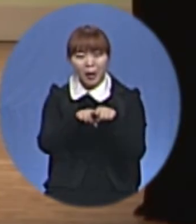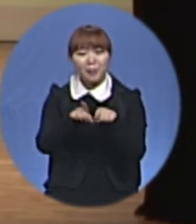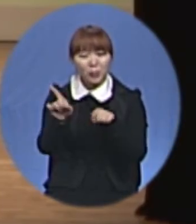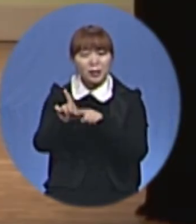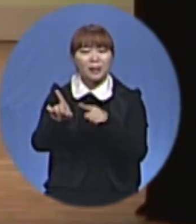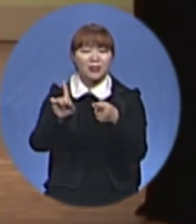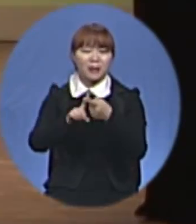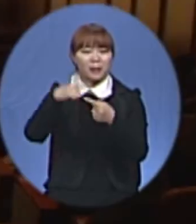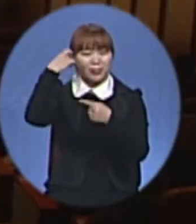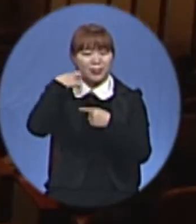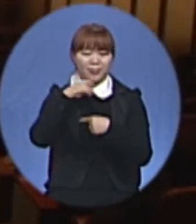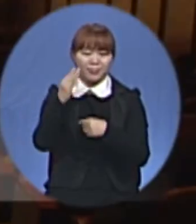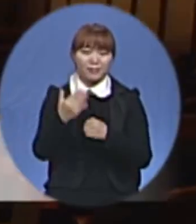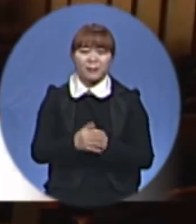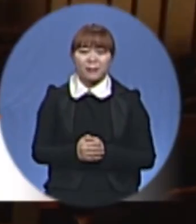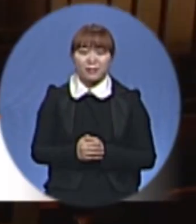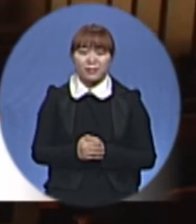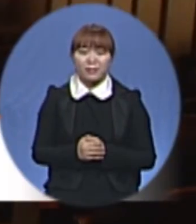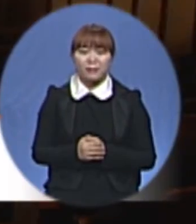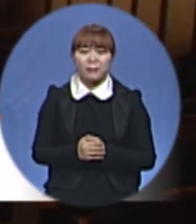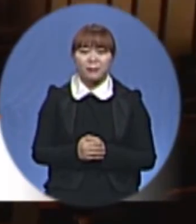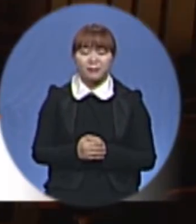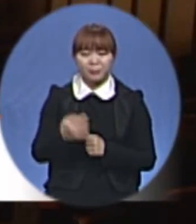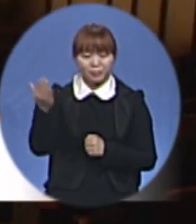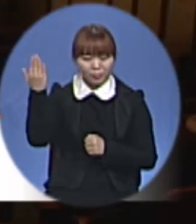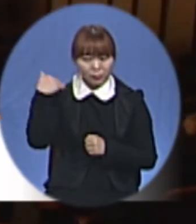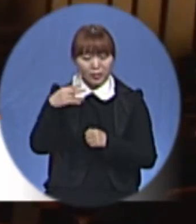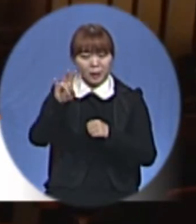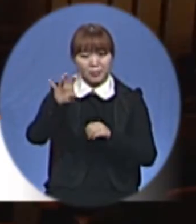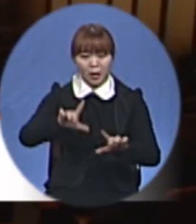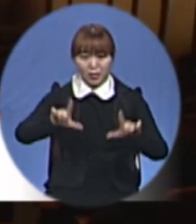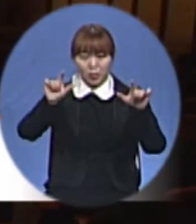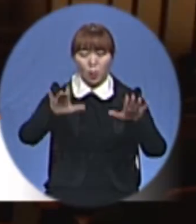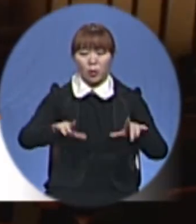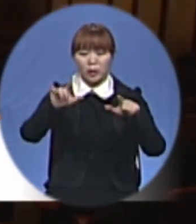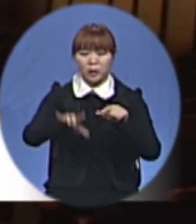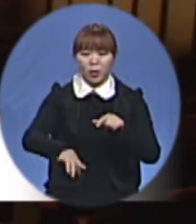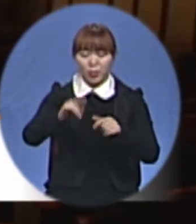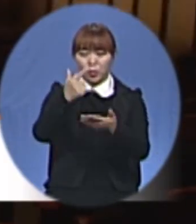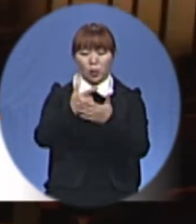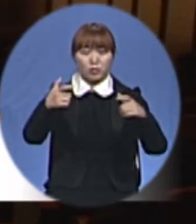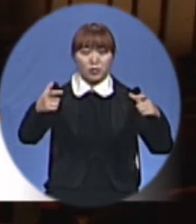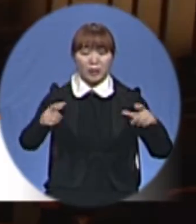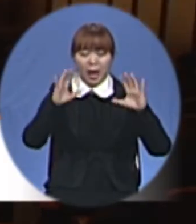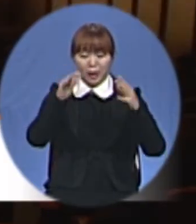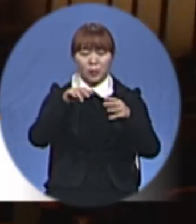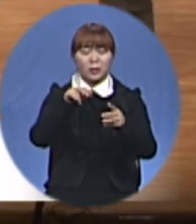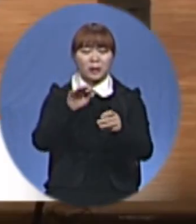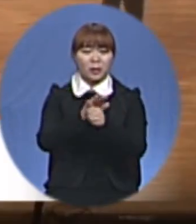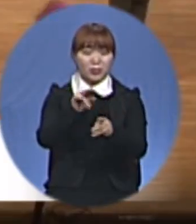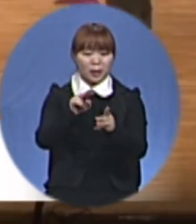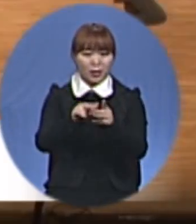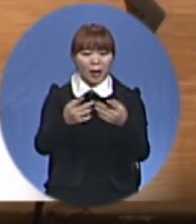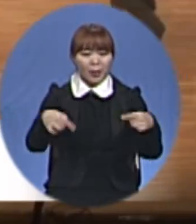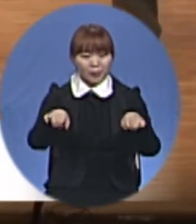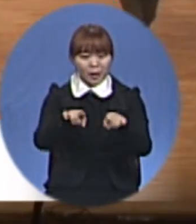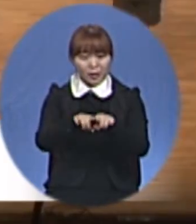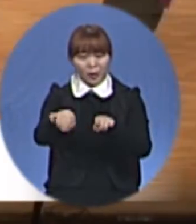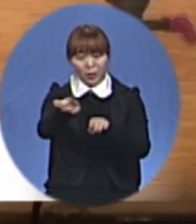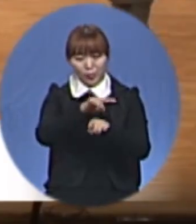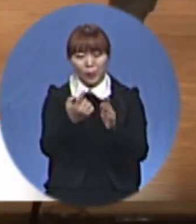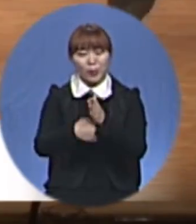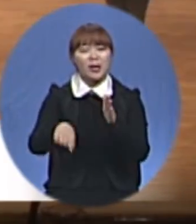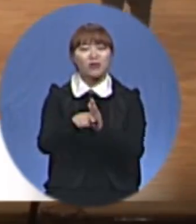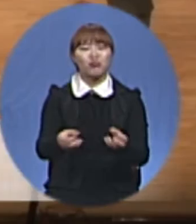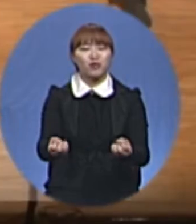무엇인지 피부로 느낍니다. 지난달 24일 올해 처음으로 노원구 지역아동센터가 연합해 지역 아동들을